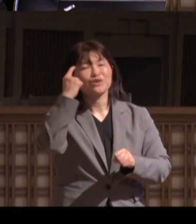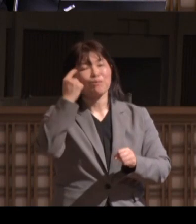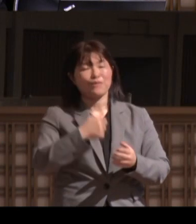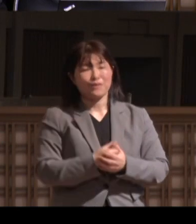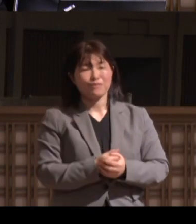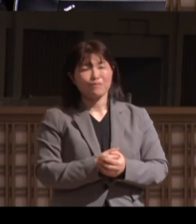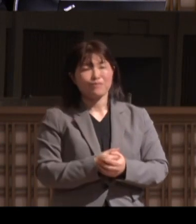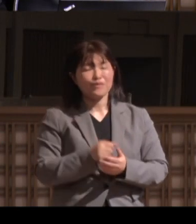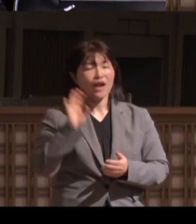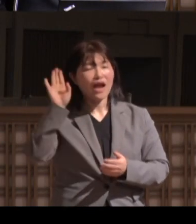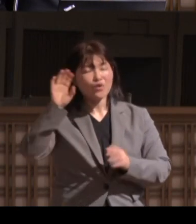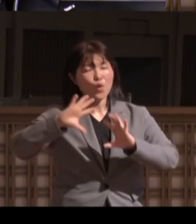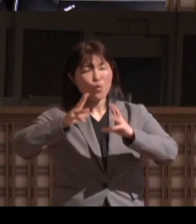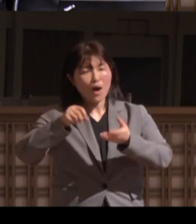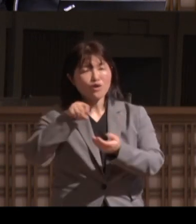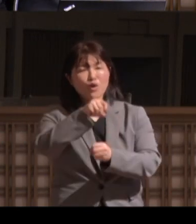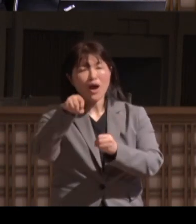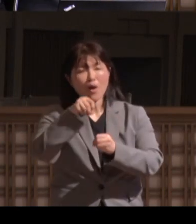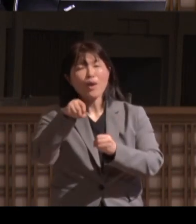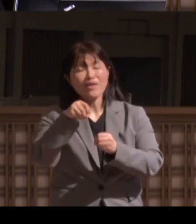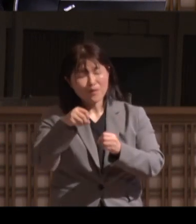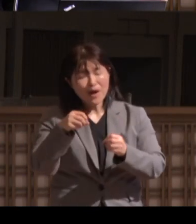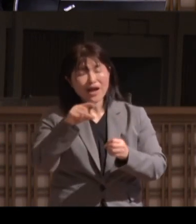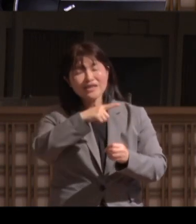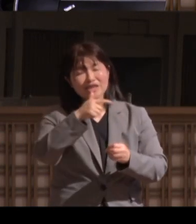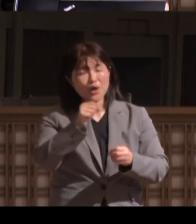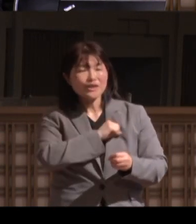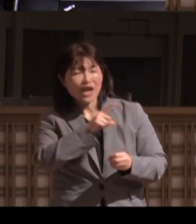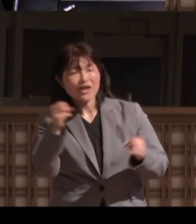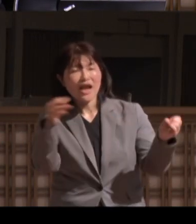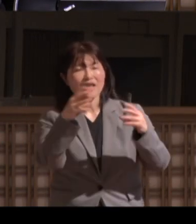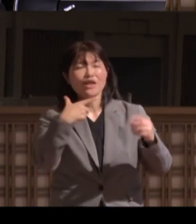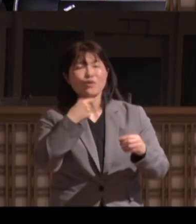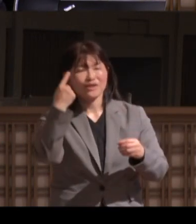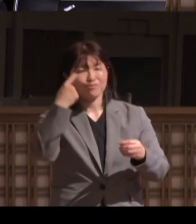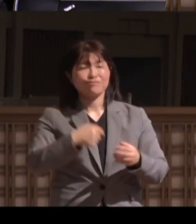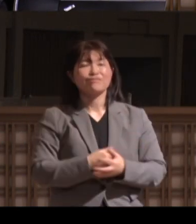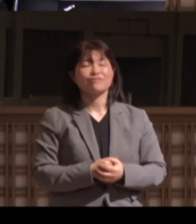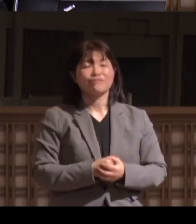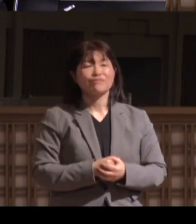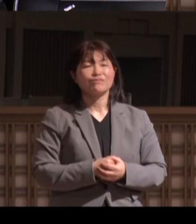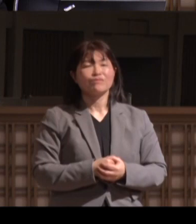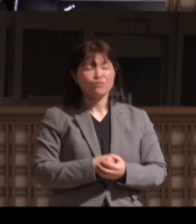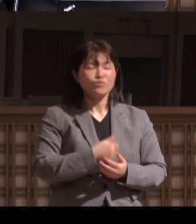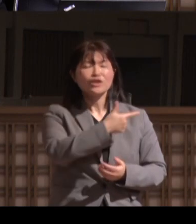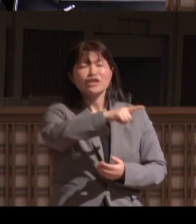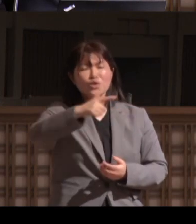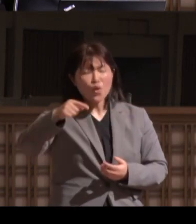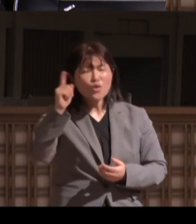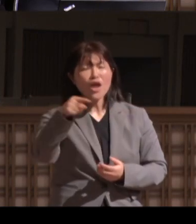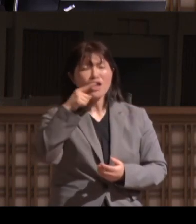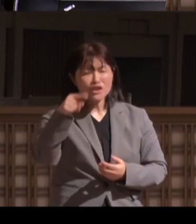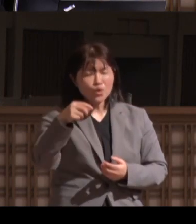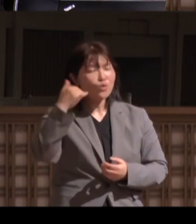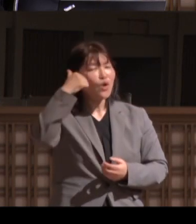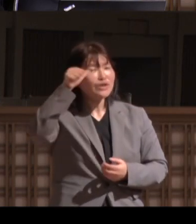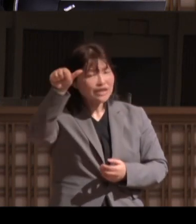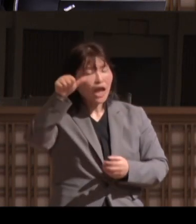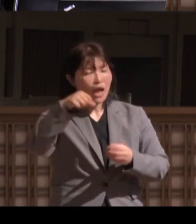思いを述べていただければと思いますがえそれからいろんな人の意見を認めるそれから